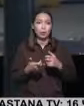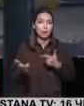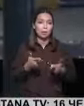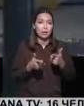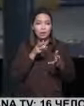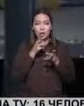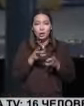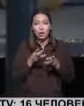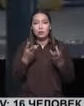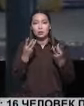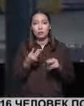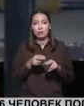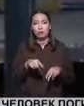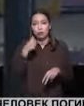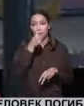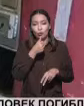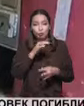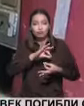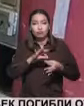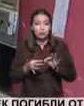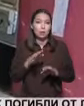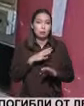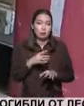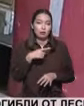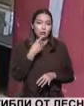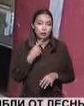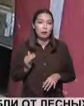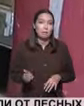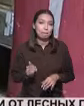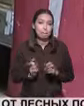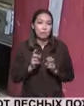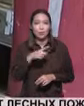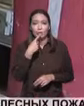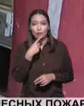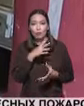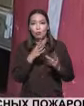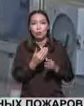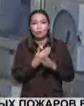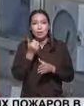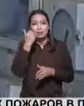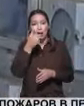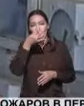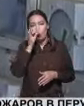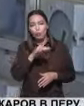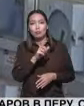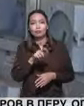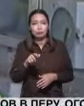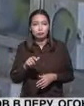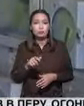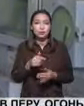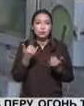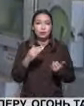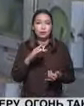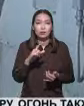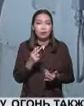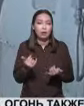подготовка к отопительному сезону в этом году прошла сложно, делится на предприятии. Весомую помощь оказали старые опытные кадры. Сегодня ТЭЦ готова к